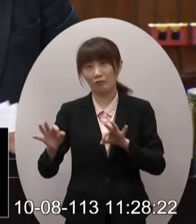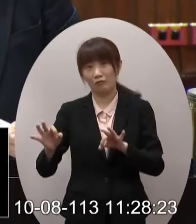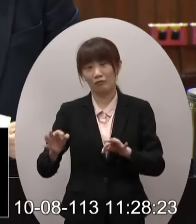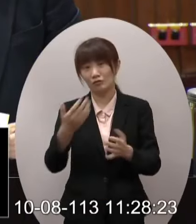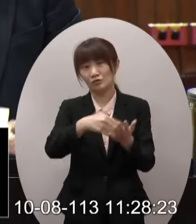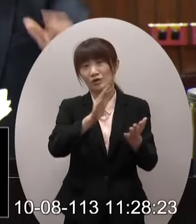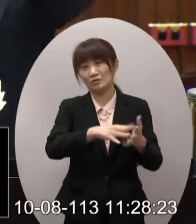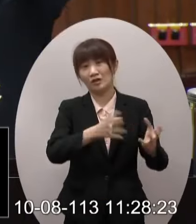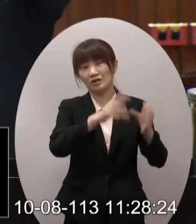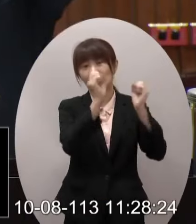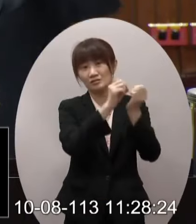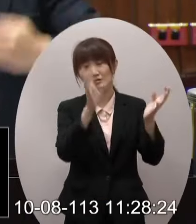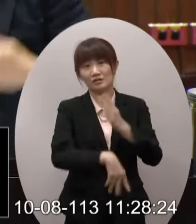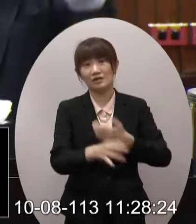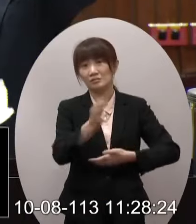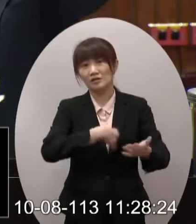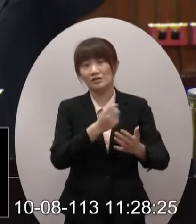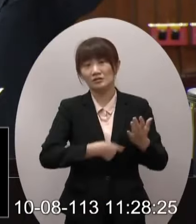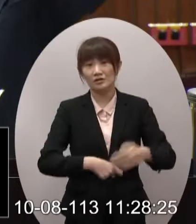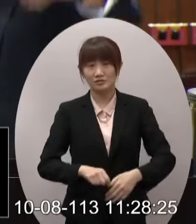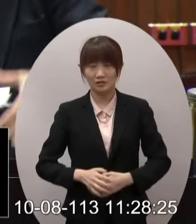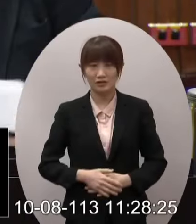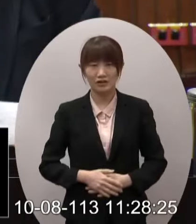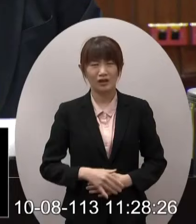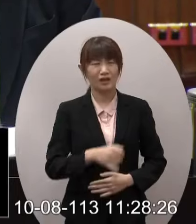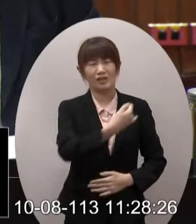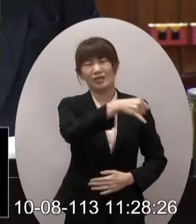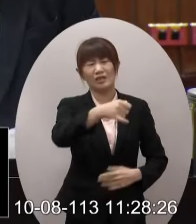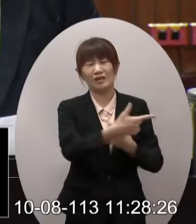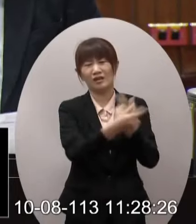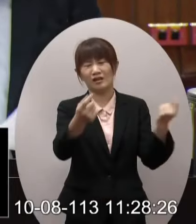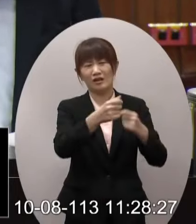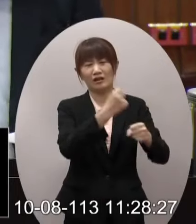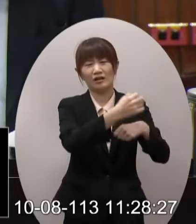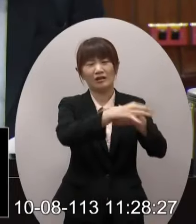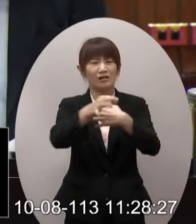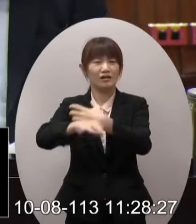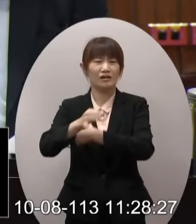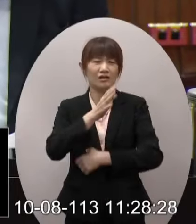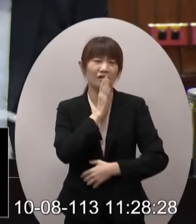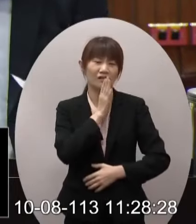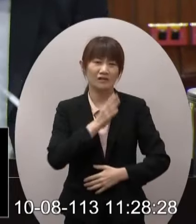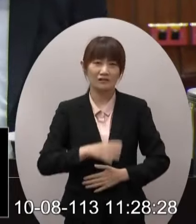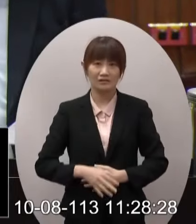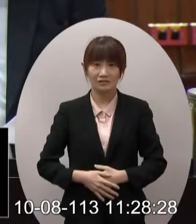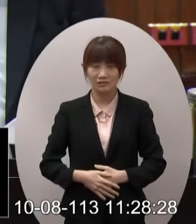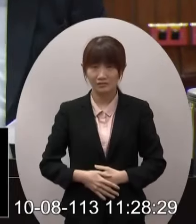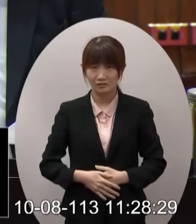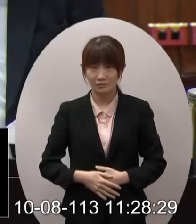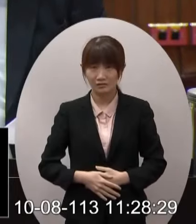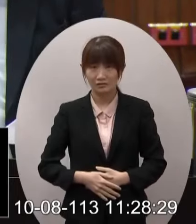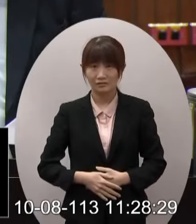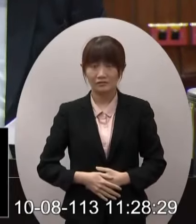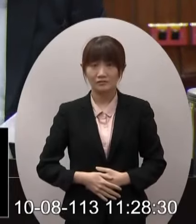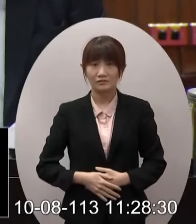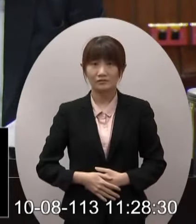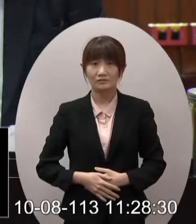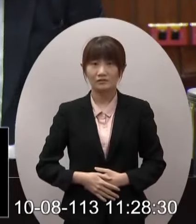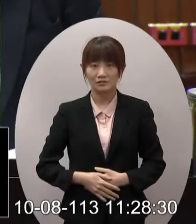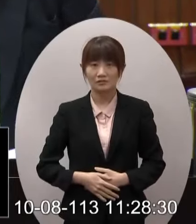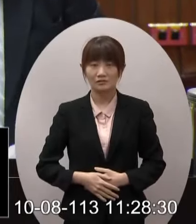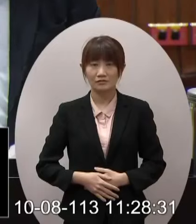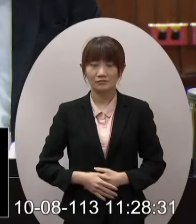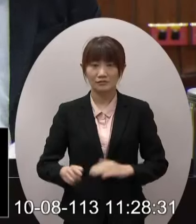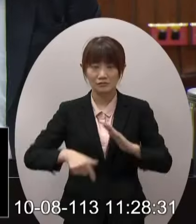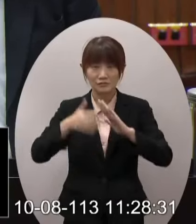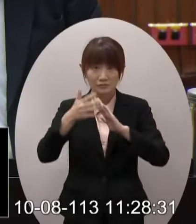来了啦，那干嘛要闹鬼嘛？一群饭桶啊！ 我会严格的去检视未来的功能要呈